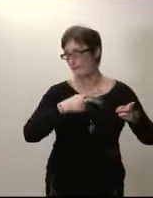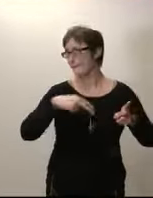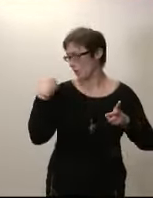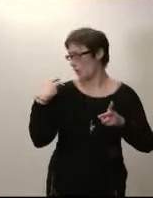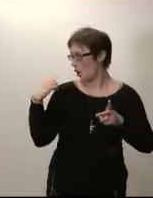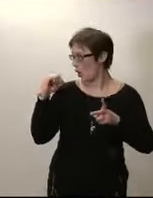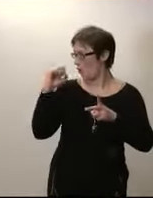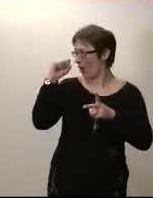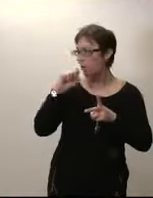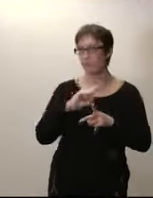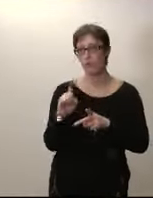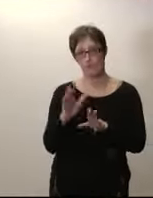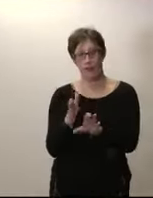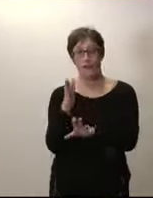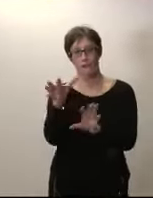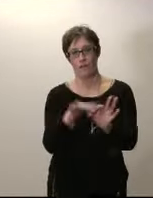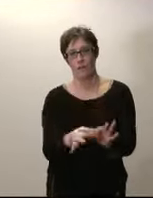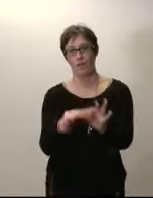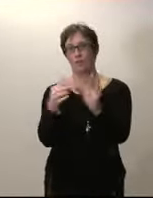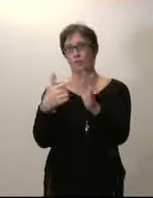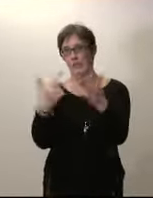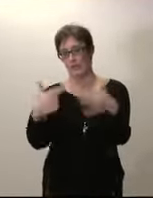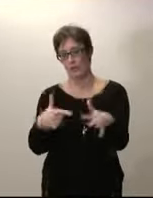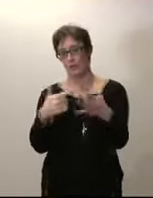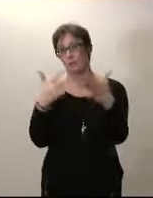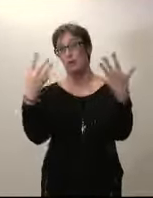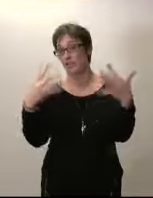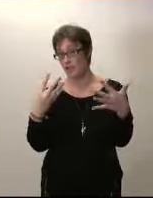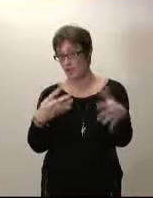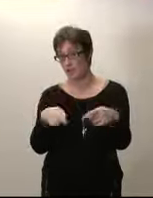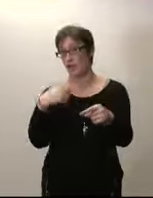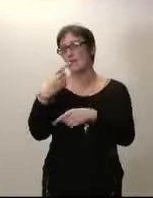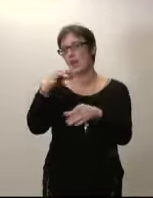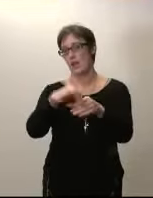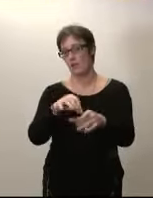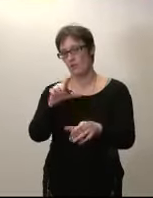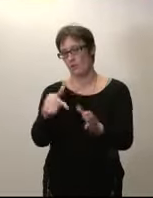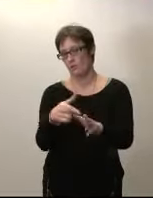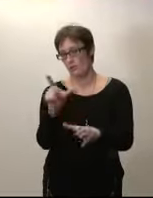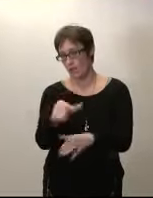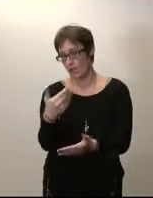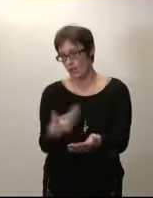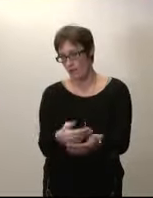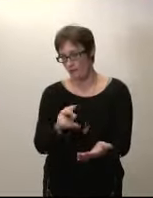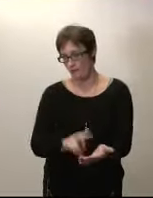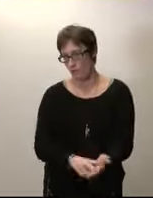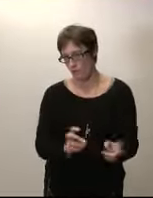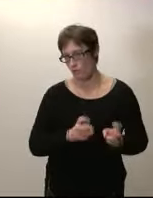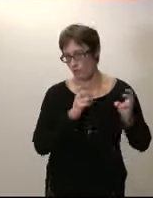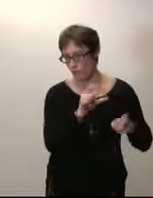pour les années 2017, 2018, 2019, et surtout en prévision des élections de 2020. C'est ça la réalité de cette augmentation d'impôts.